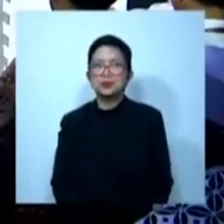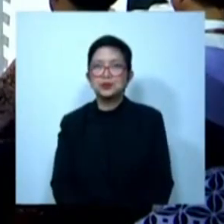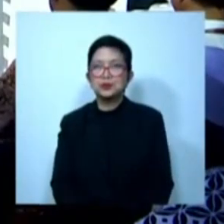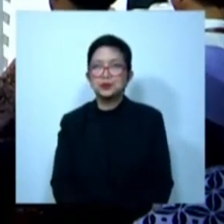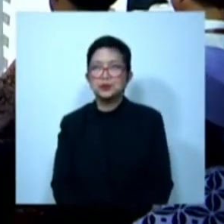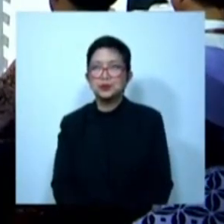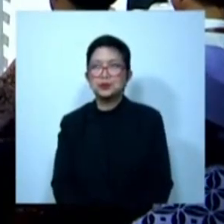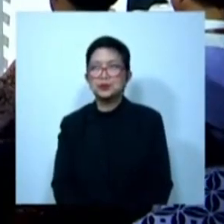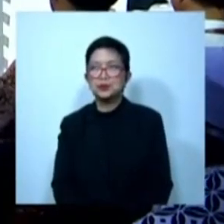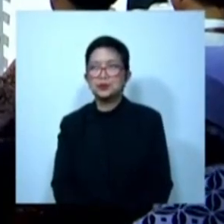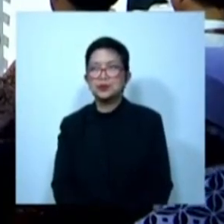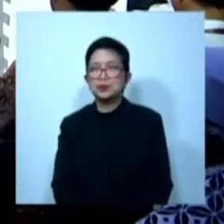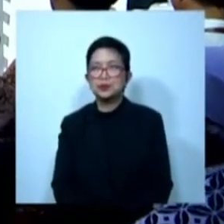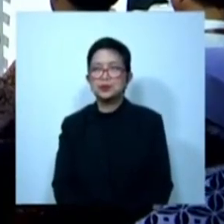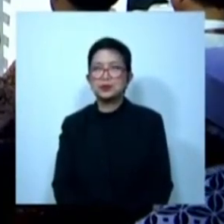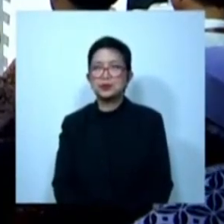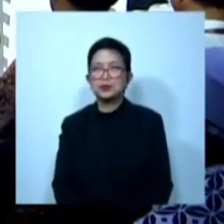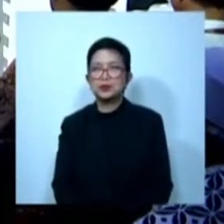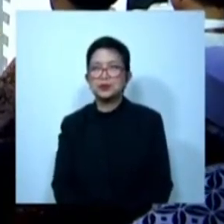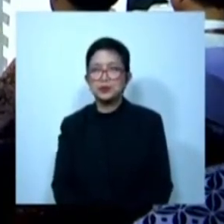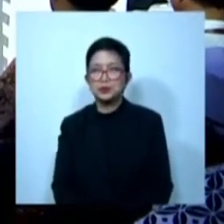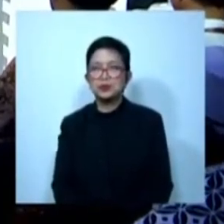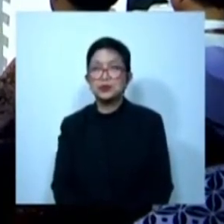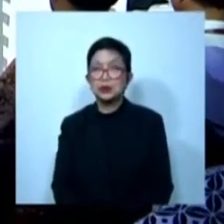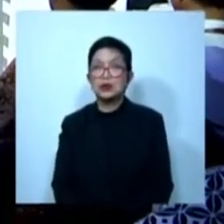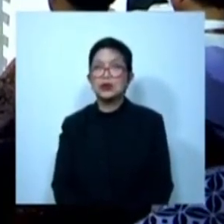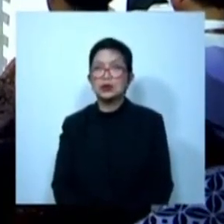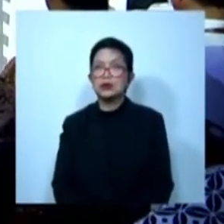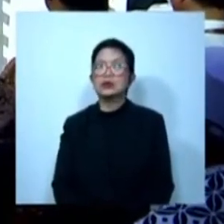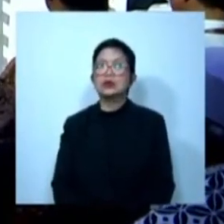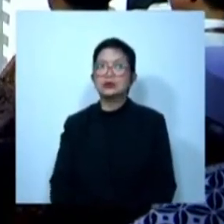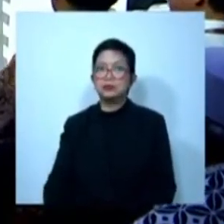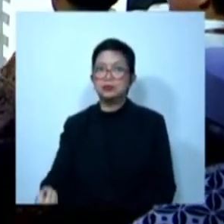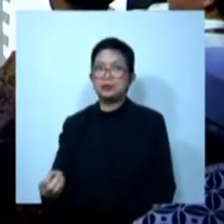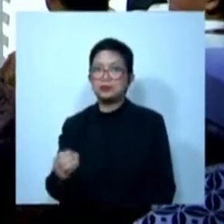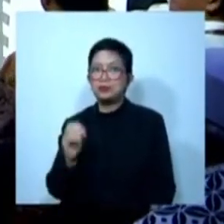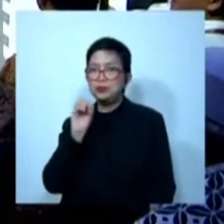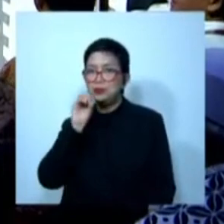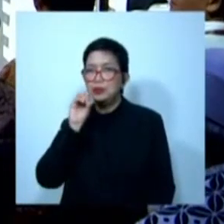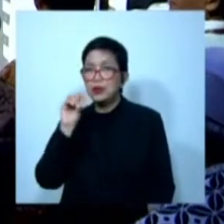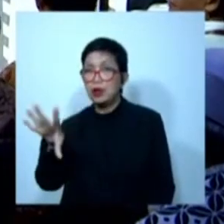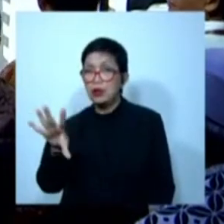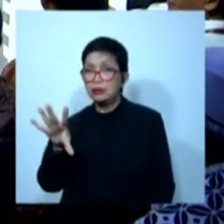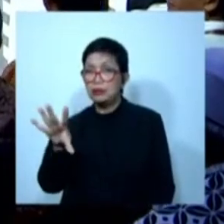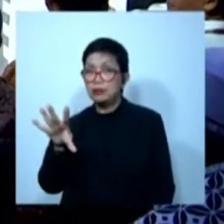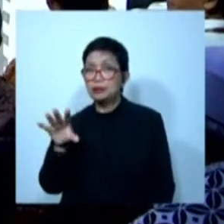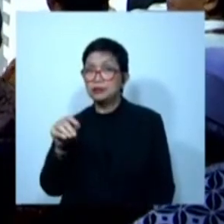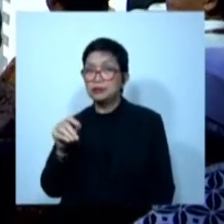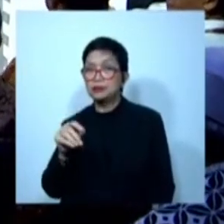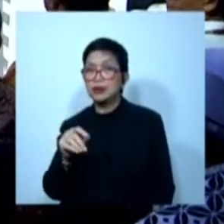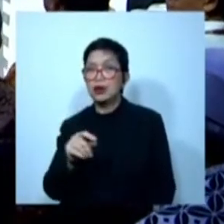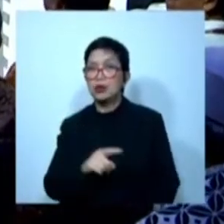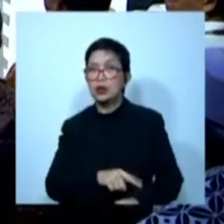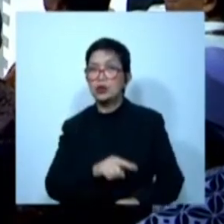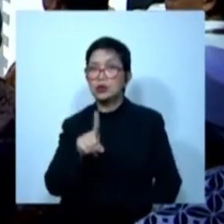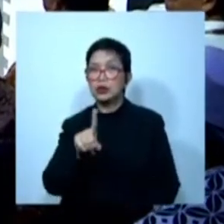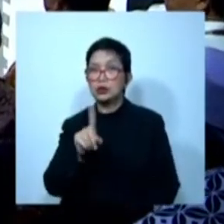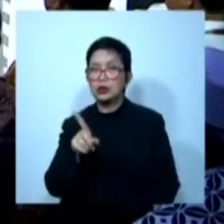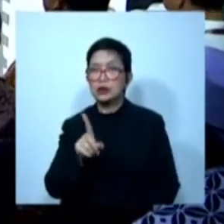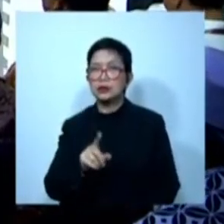Ya. Untuk merespon tanggapan dari dua calon presiden lainnya, waktunya 1 menit dari sekarang.